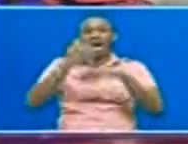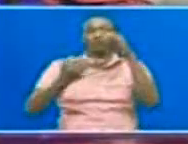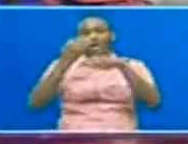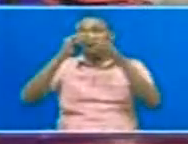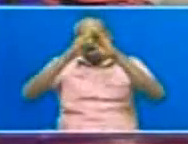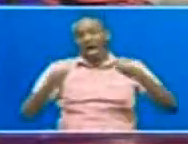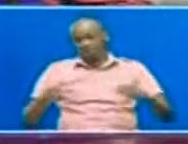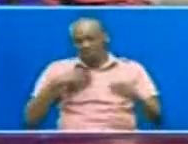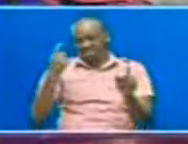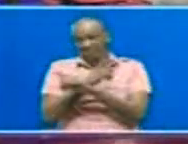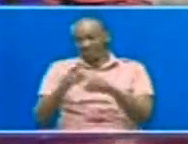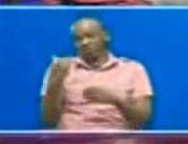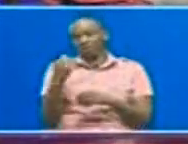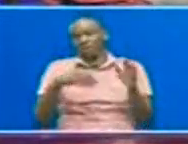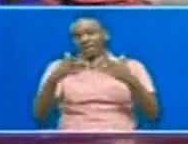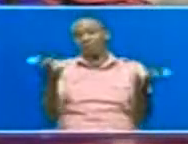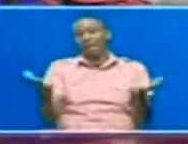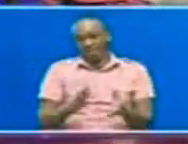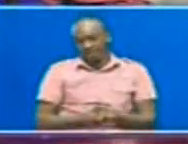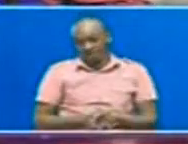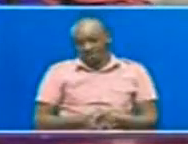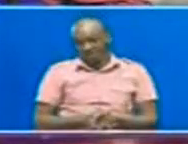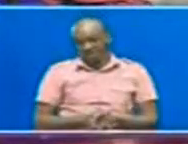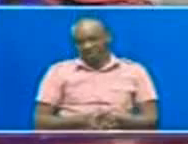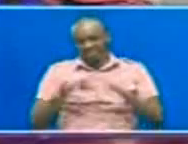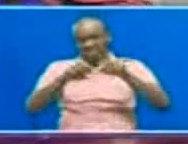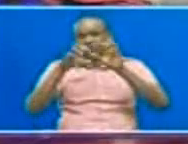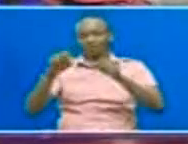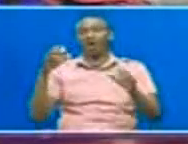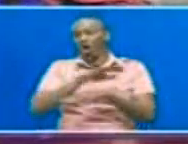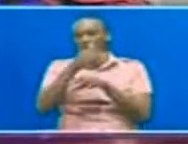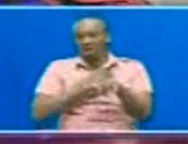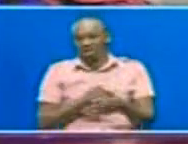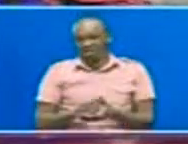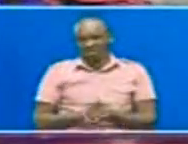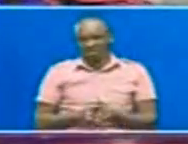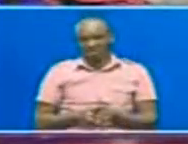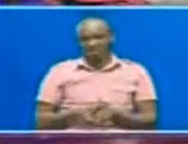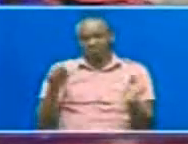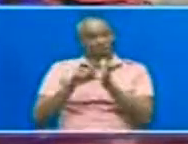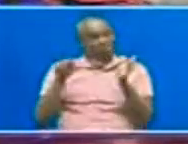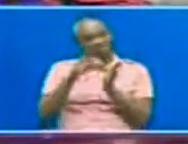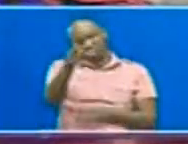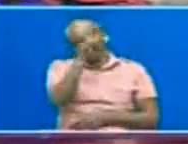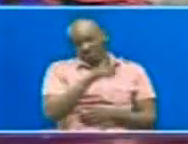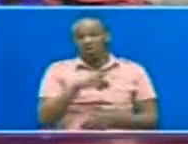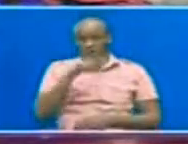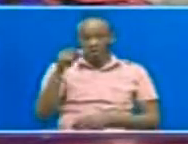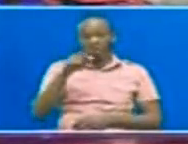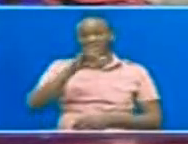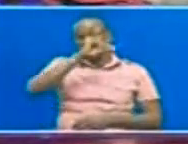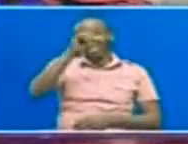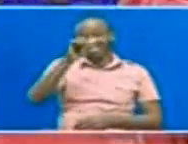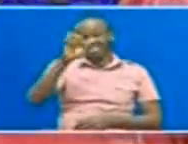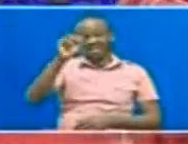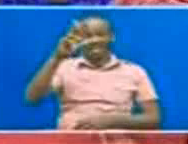kitu. Watoto watachezea wapi mpira. Hmm? Siyo ni tabu. Hiyo ni tabu. Weenda Jericho, tulikuwa